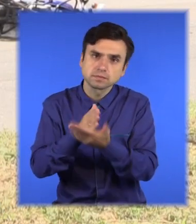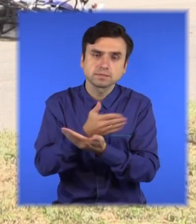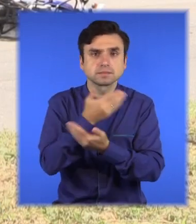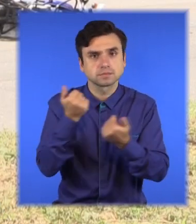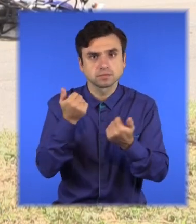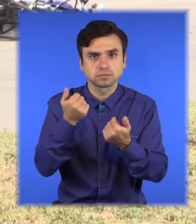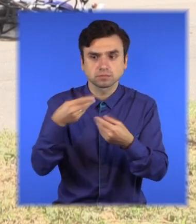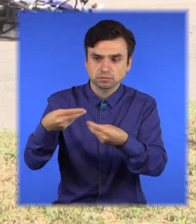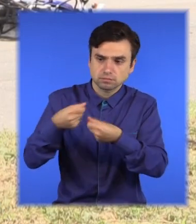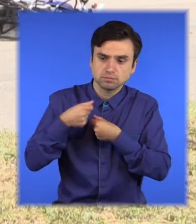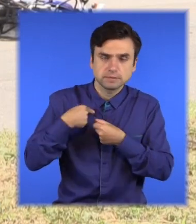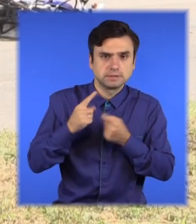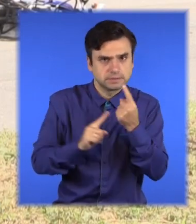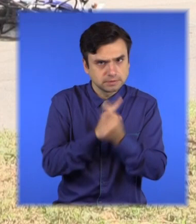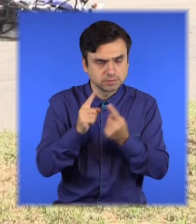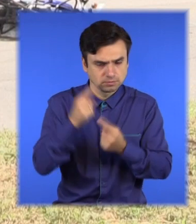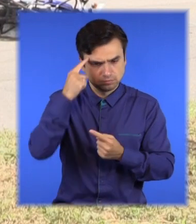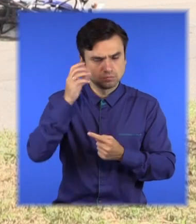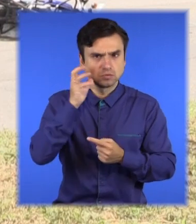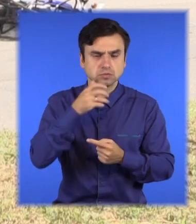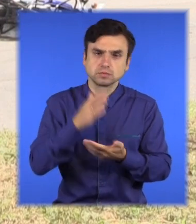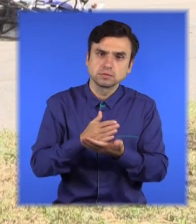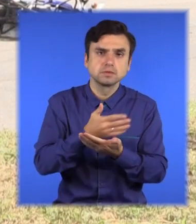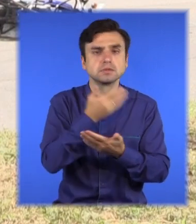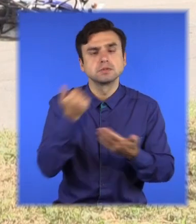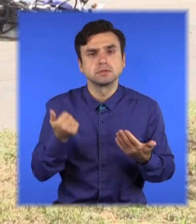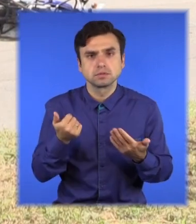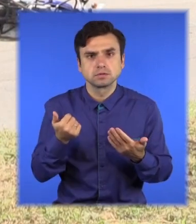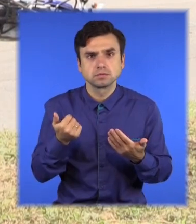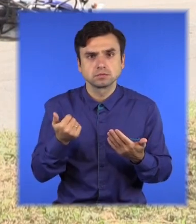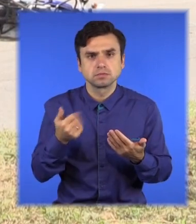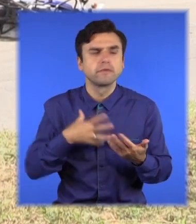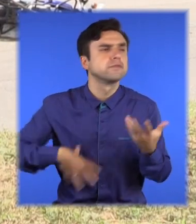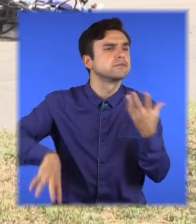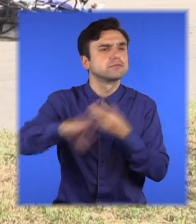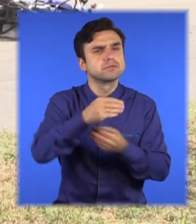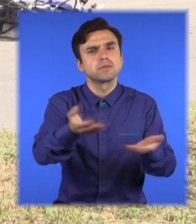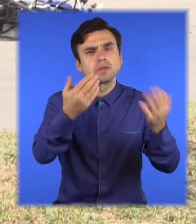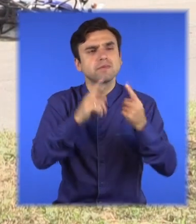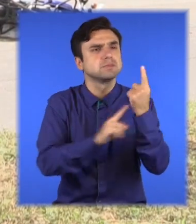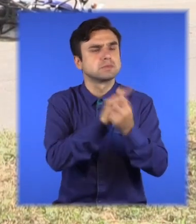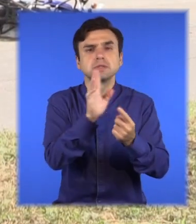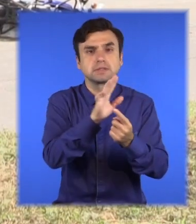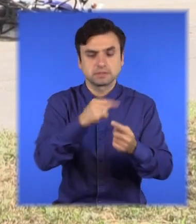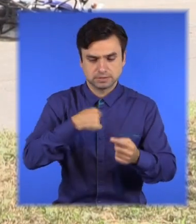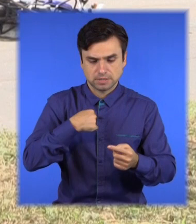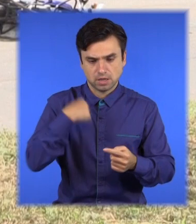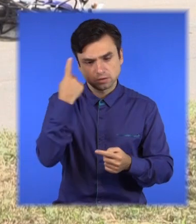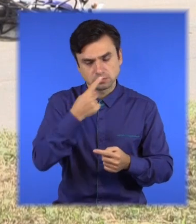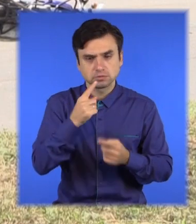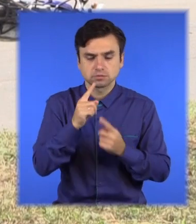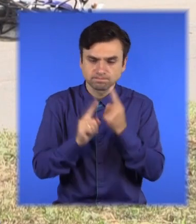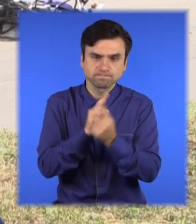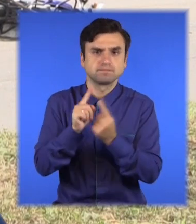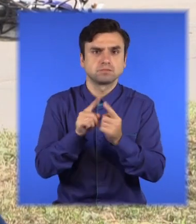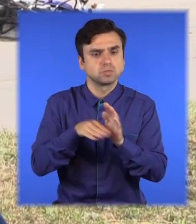первоначально женщина, велосипед, и женщина лежит на полу, и у нее с головы, а потом, как оказалось, с уха